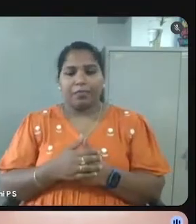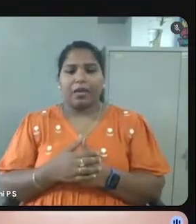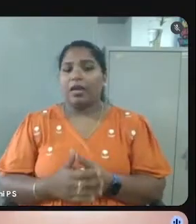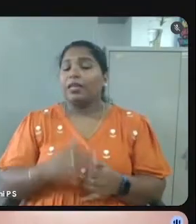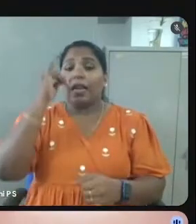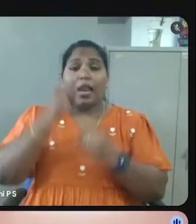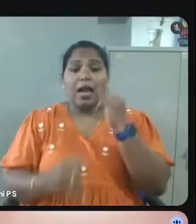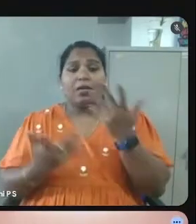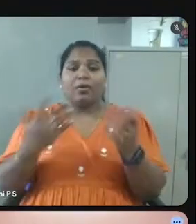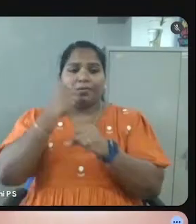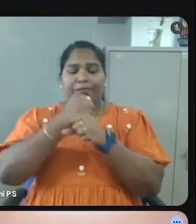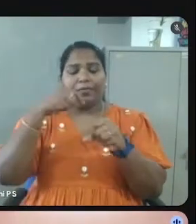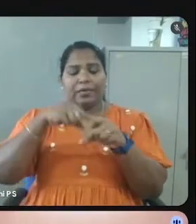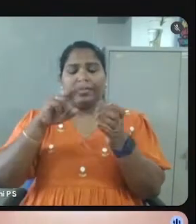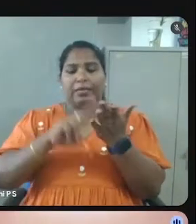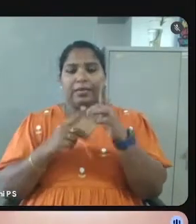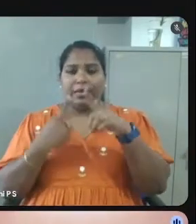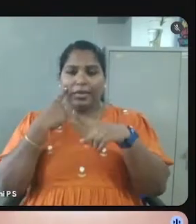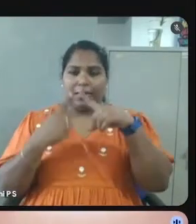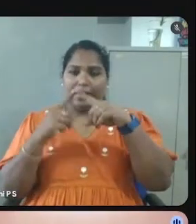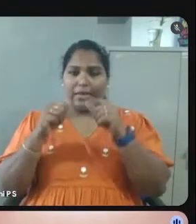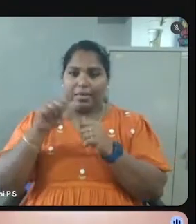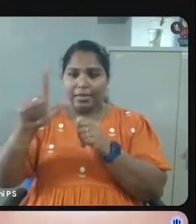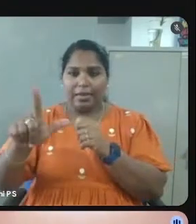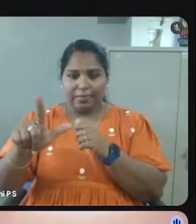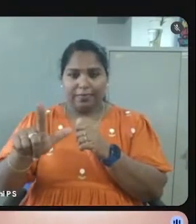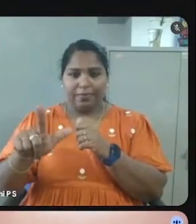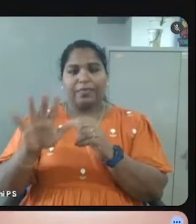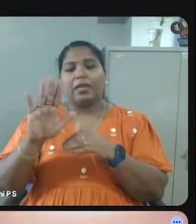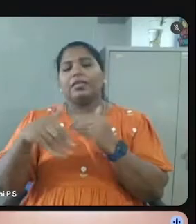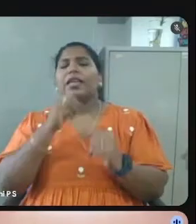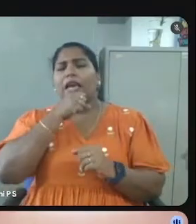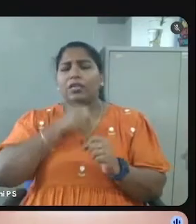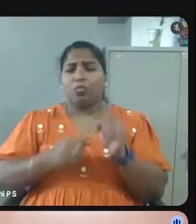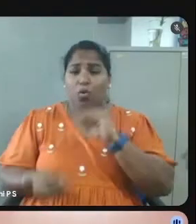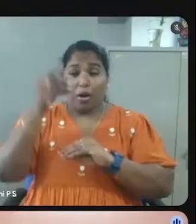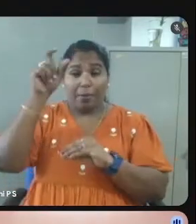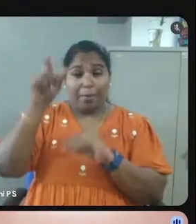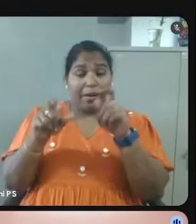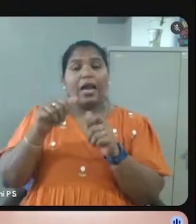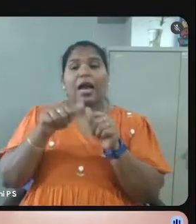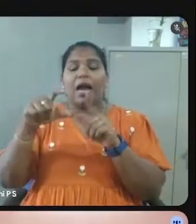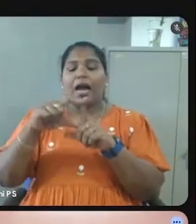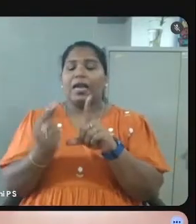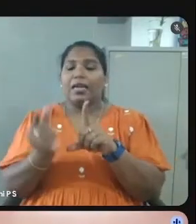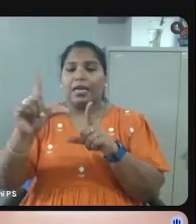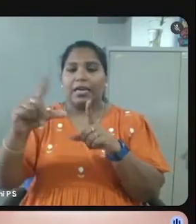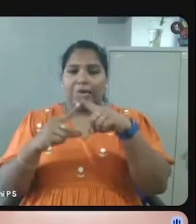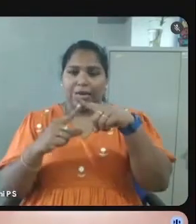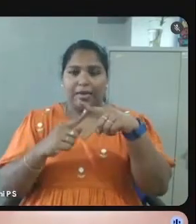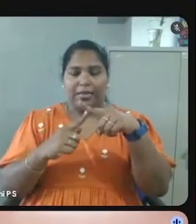പിന്നെ ജെനിറ്റൽ സ്റ്റേജ് ആണ്. പിന്നെ പ്രായമുള്ള ആൾക്കാർ പിന്നെ അഡൽട്ട് സ്റ്റേജ് പറയും. ഇത് സ്റ്റേജിൽ ഡെവലപ്പ് ആകുന്ന കാര്യം